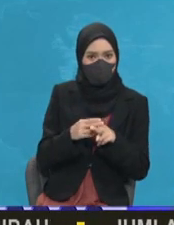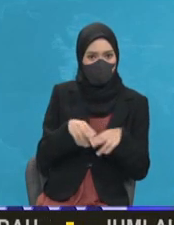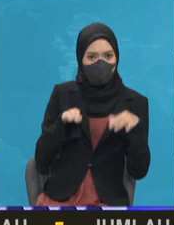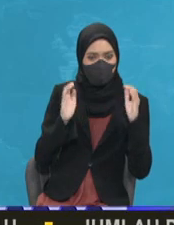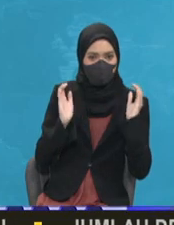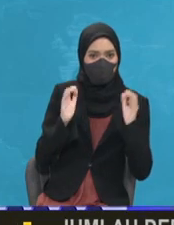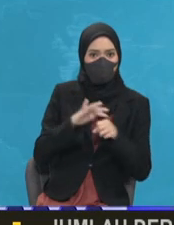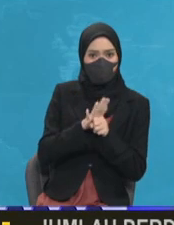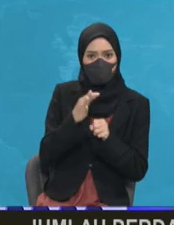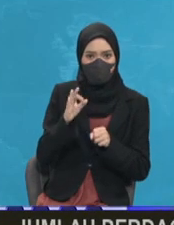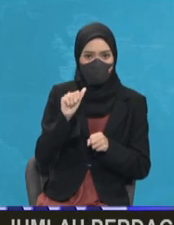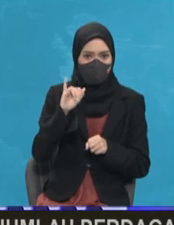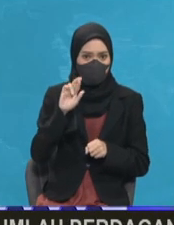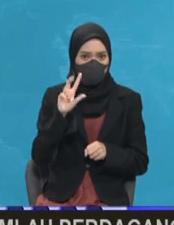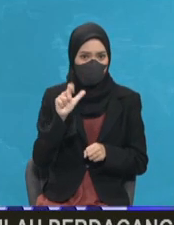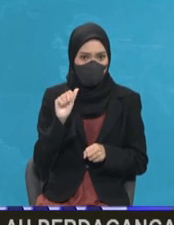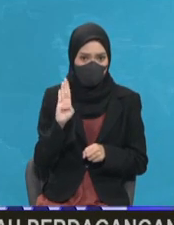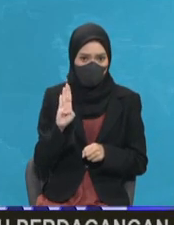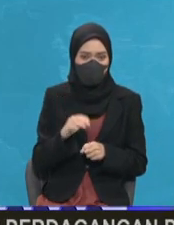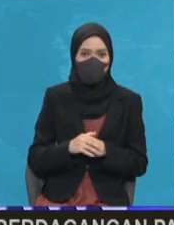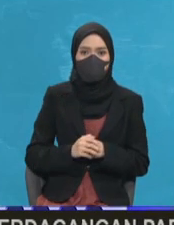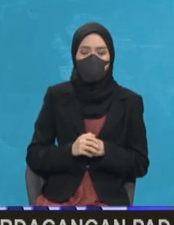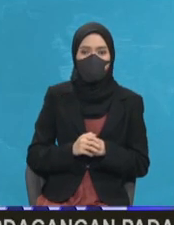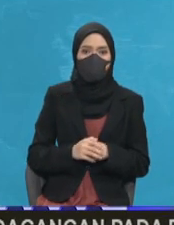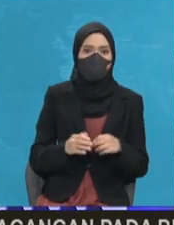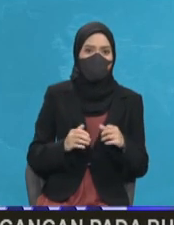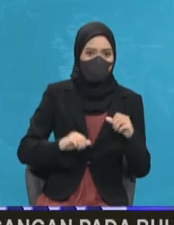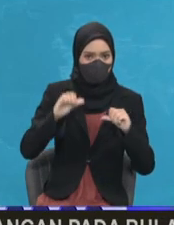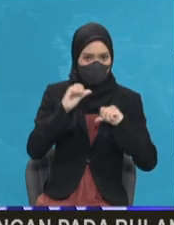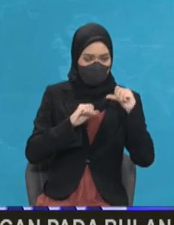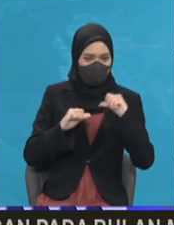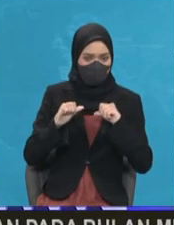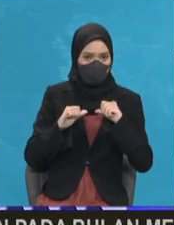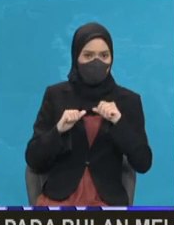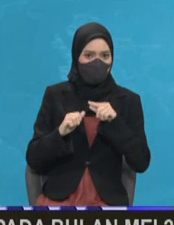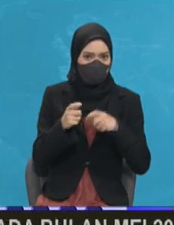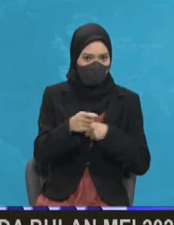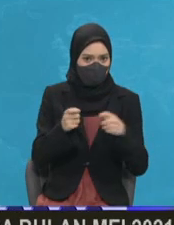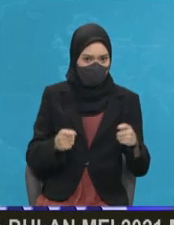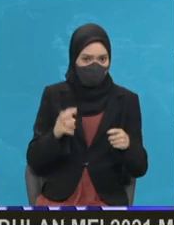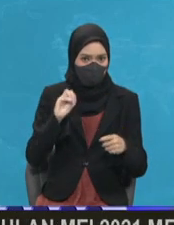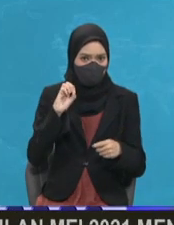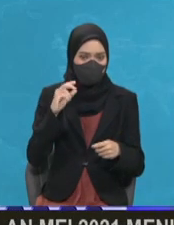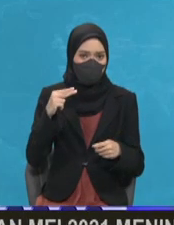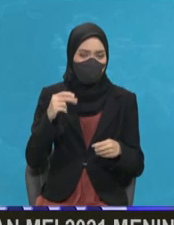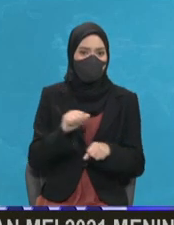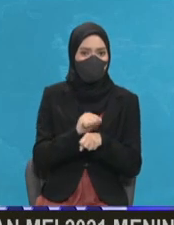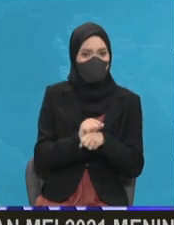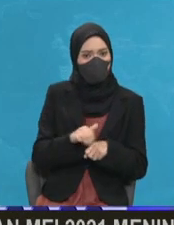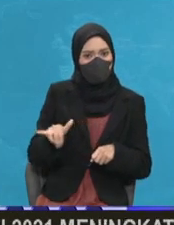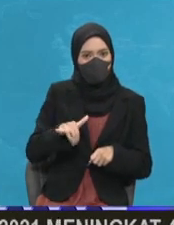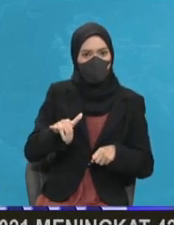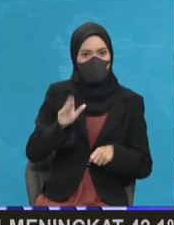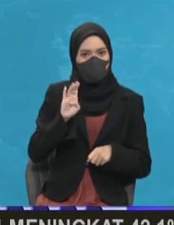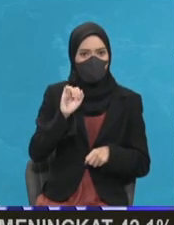Brunai cabin nine ten eleven peningkatan makmal Kementerian Kesehatan adalah atas kerjasama dengan Beijing Jono